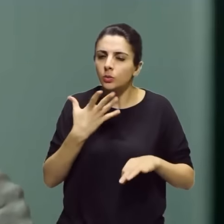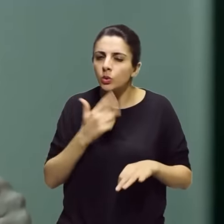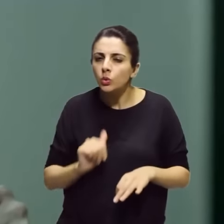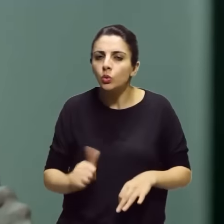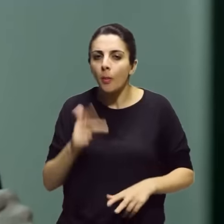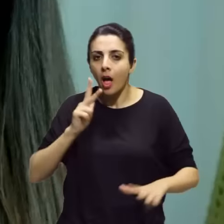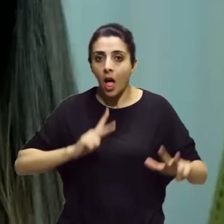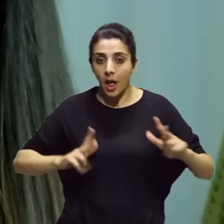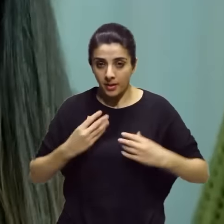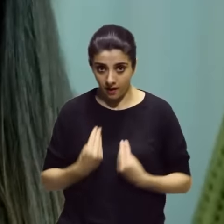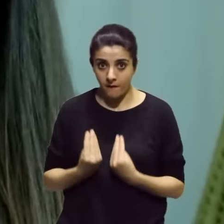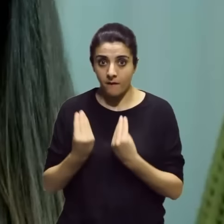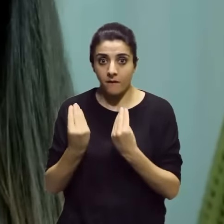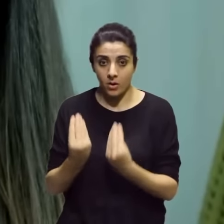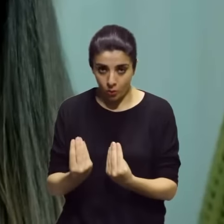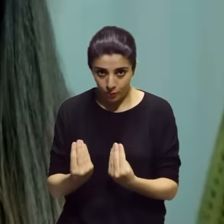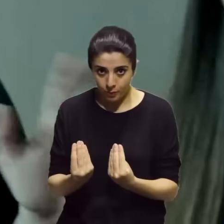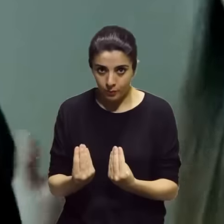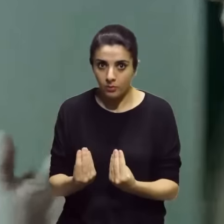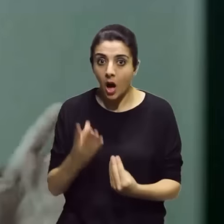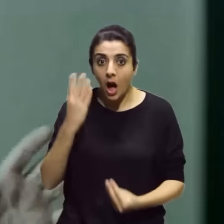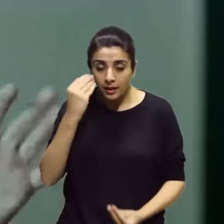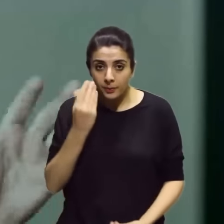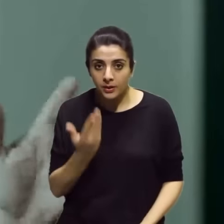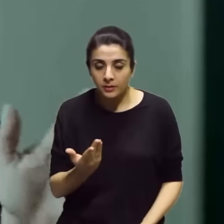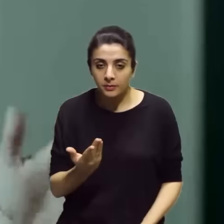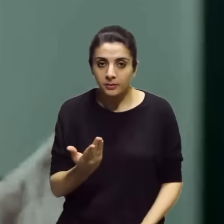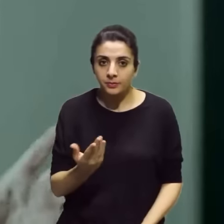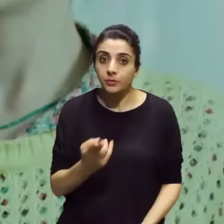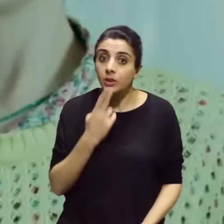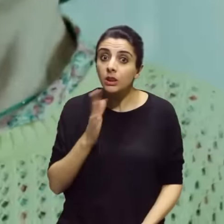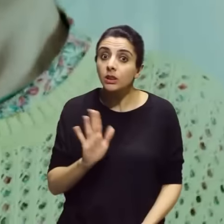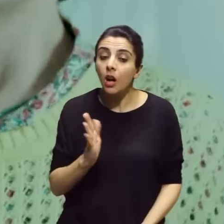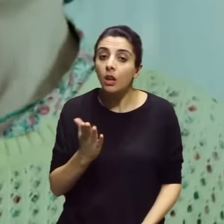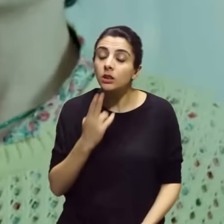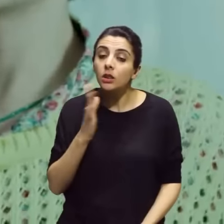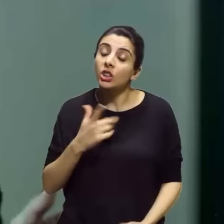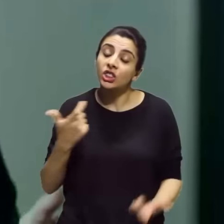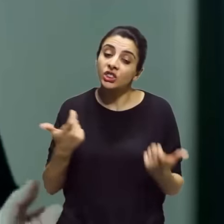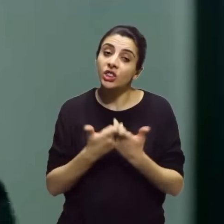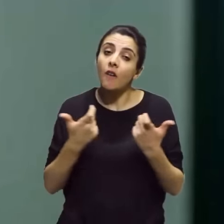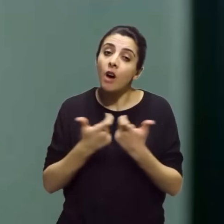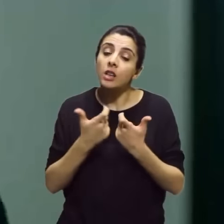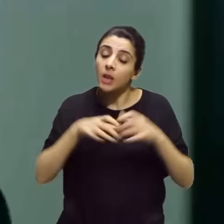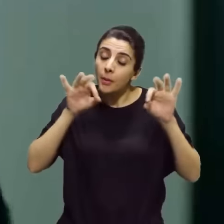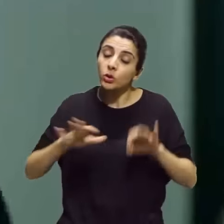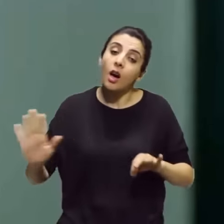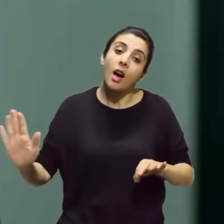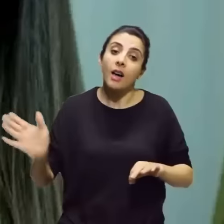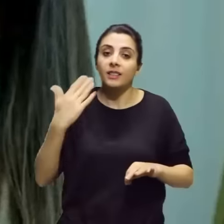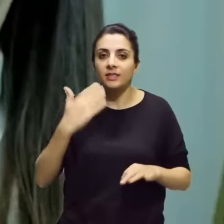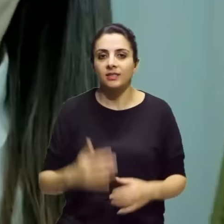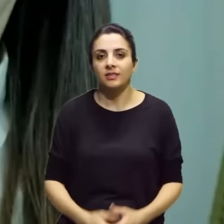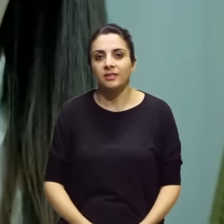en fıstık gösterecek kıyafeti seçiyoruz. Anlaşıldı mı? Kızlar, kızlar, savaş baltalarınızı çıkarın.